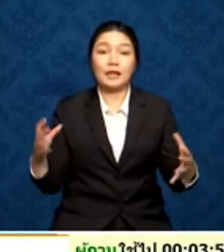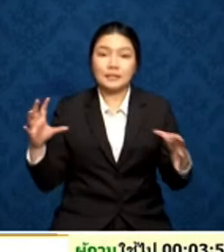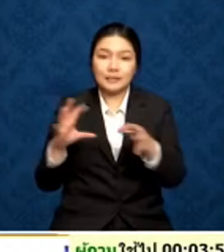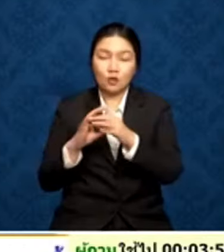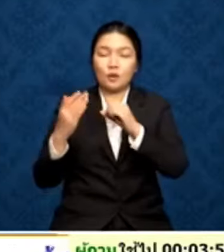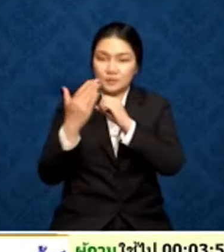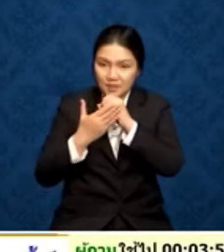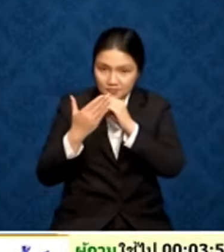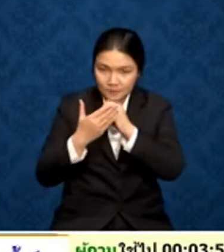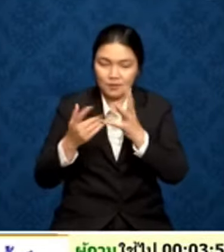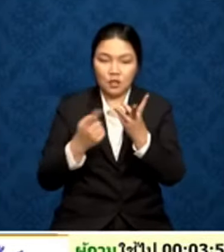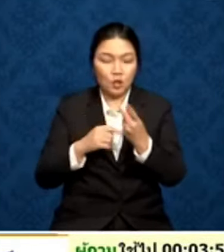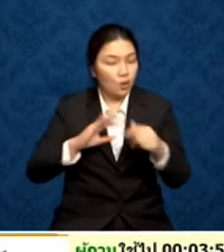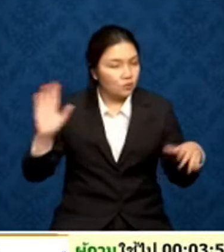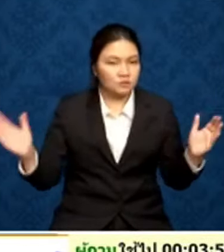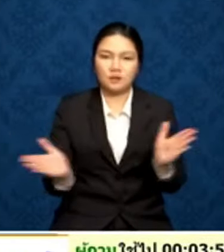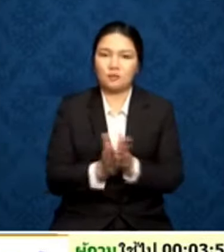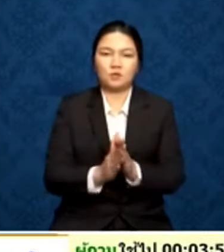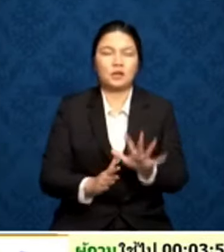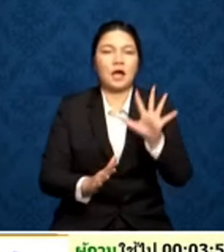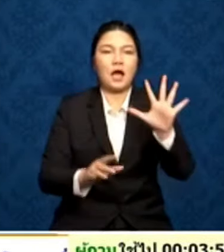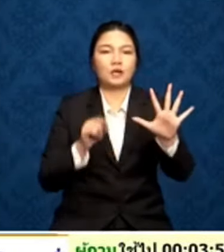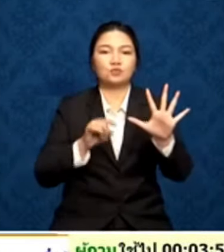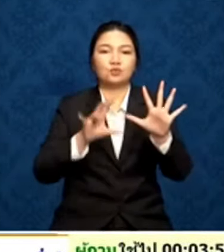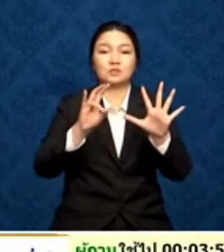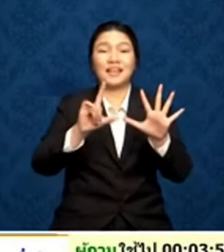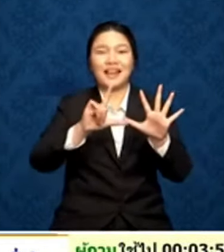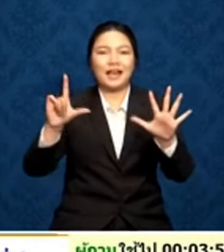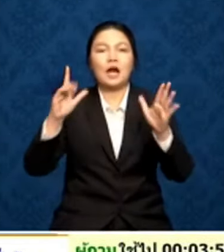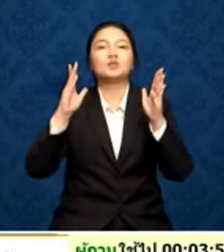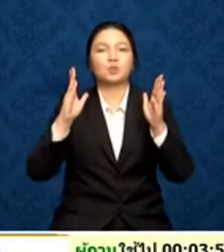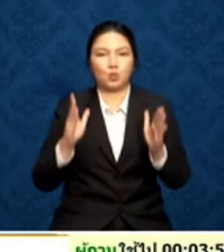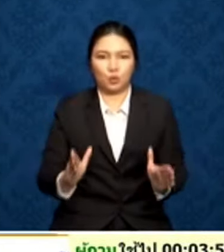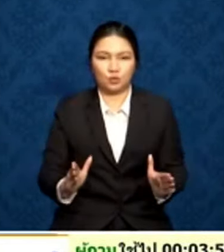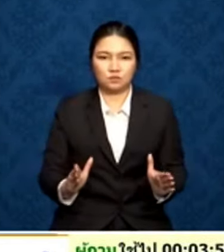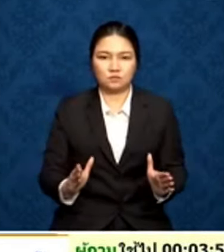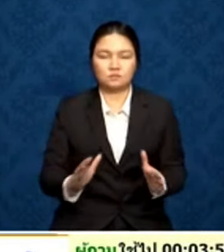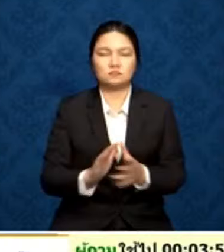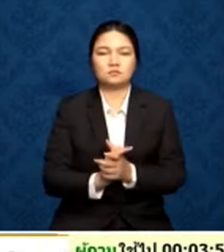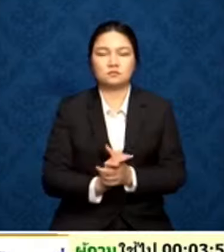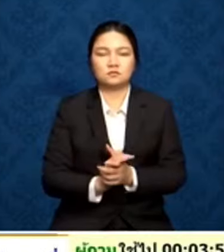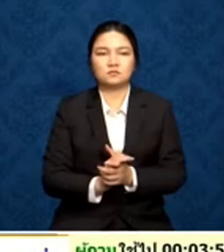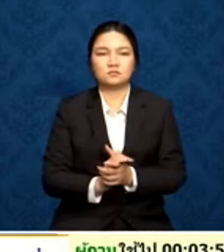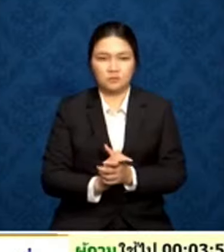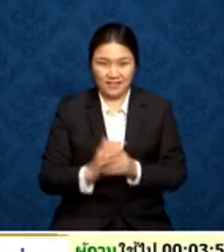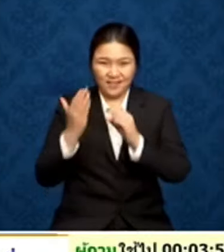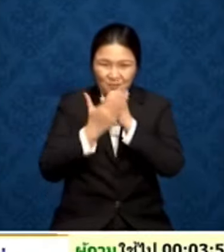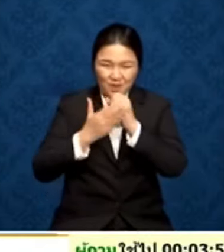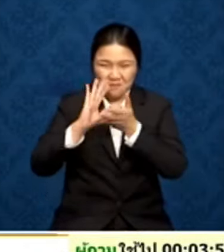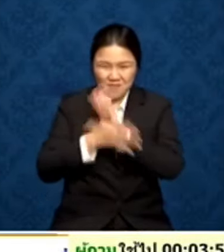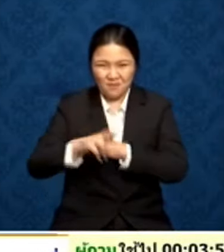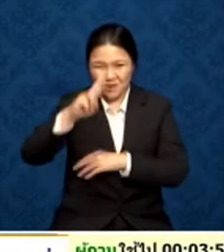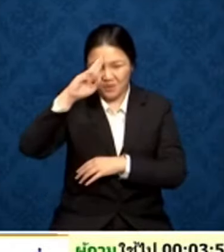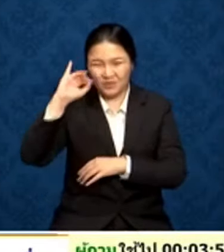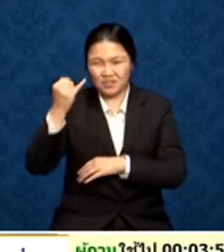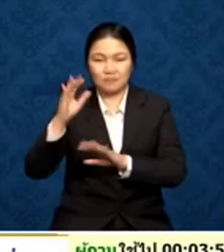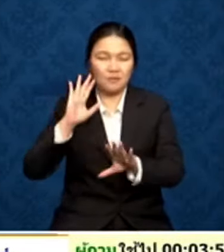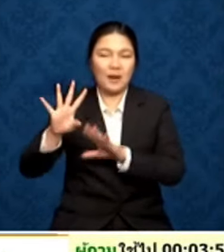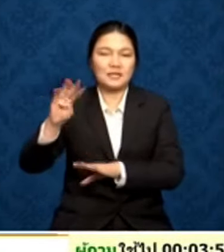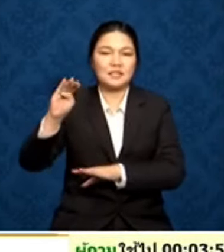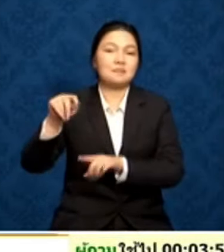วมแล้ว 5.7 ล้านคนเป็นจิตเวชที่มาจากยาเสพติด 40% น